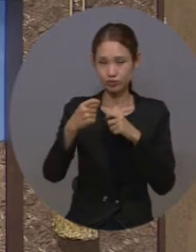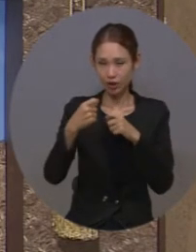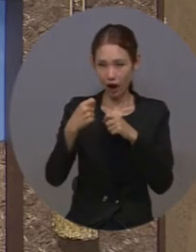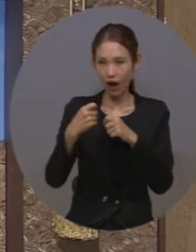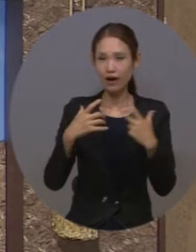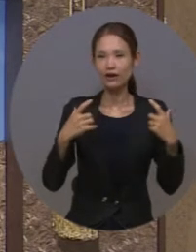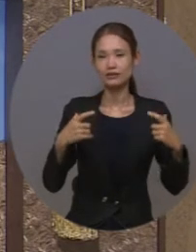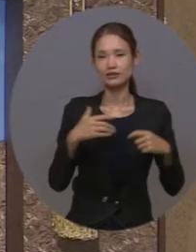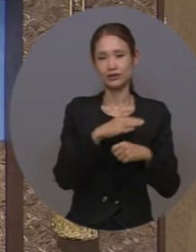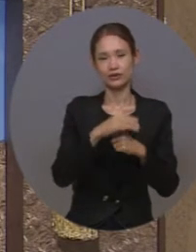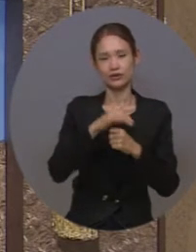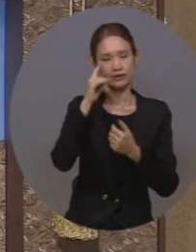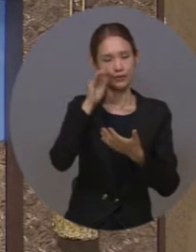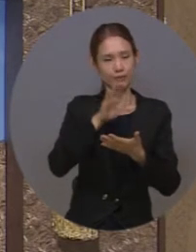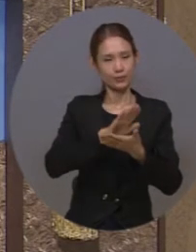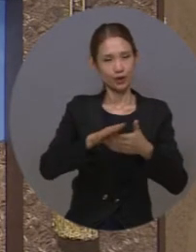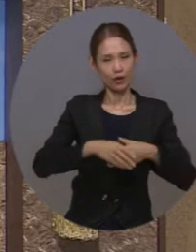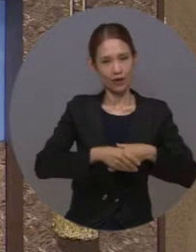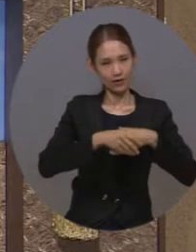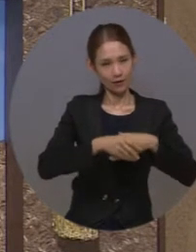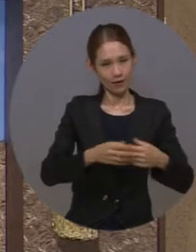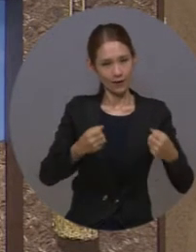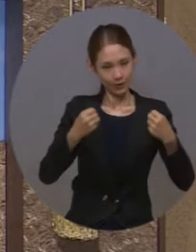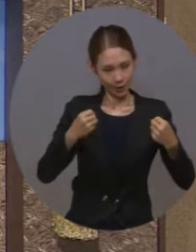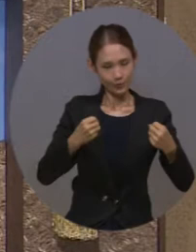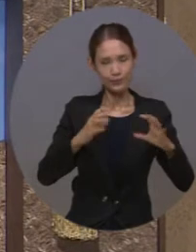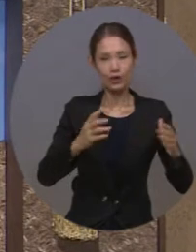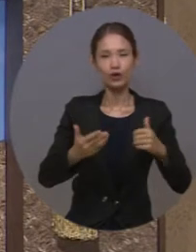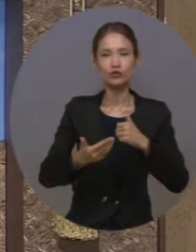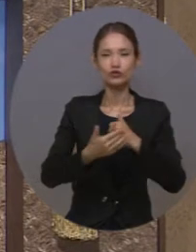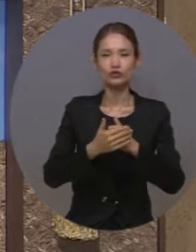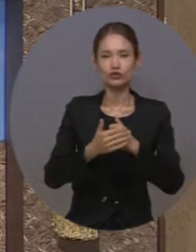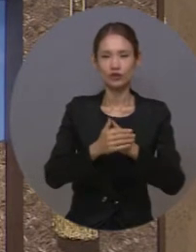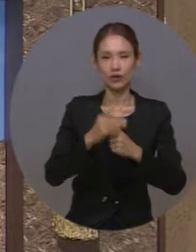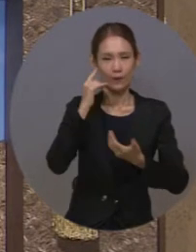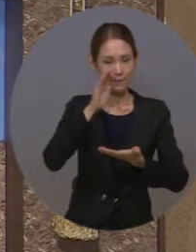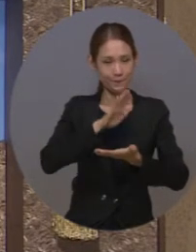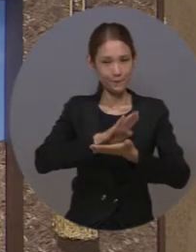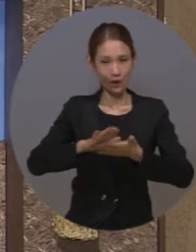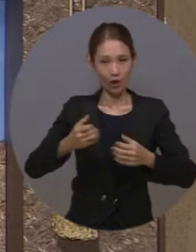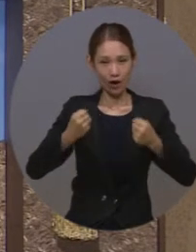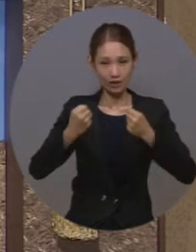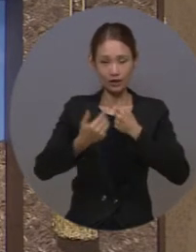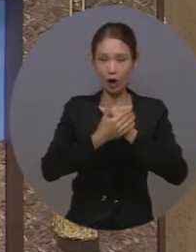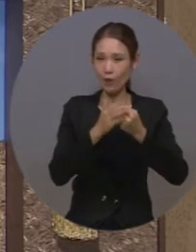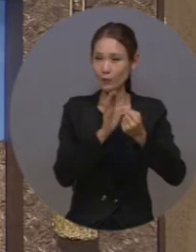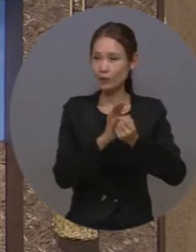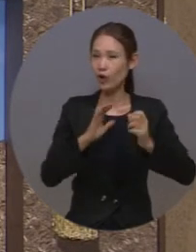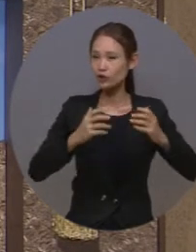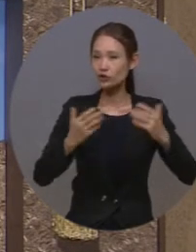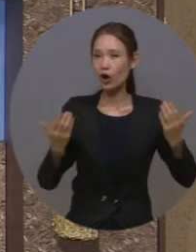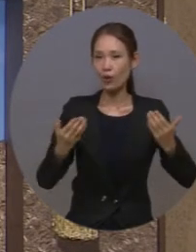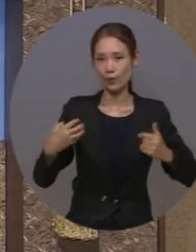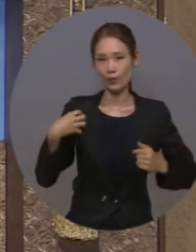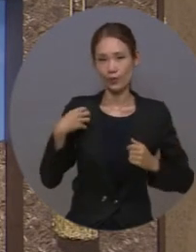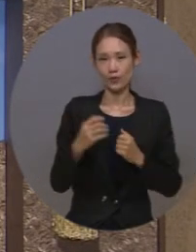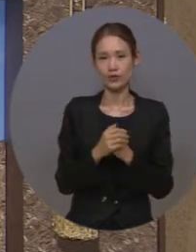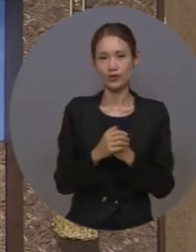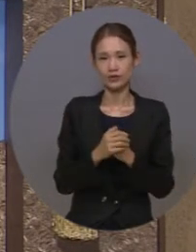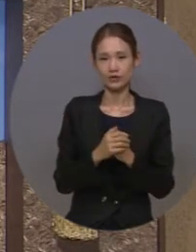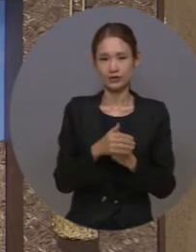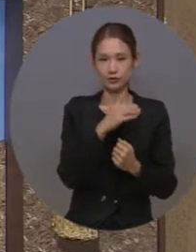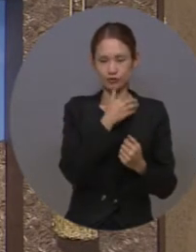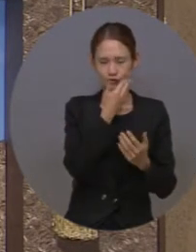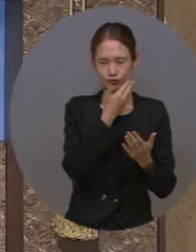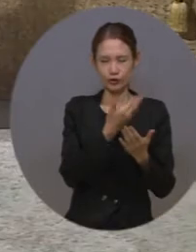네. 평화협력국이라고 있어가지고 평화협력국 업무도 하고 경기도의 어떤 그 싱크탱크 역할을